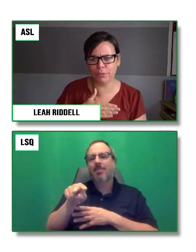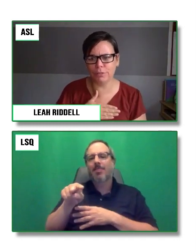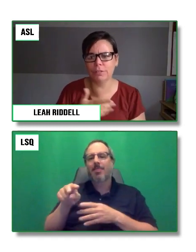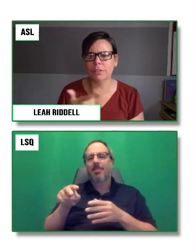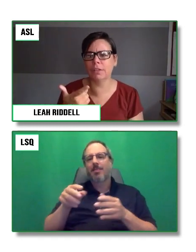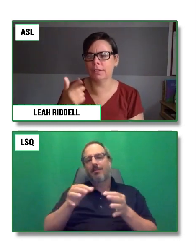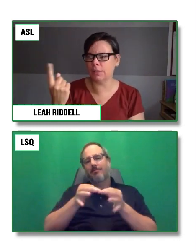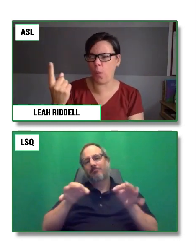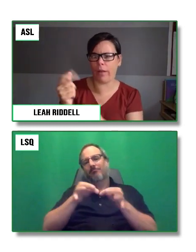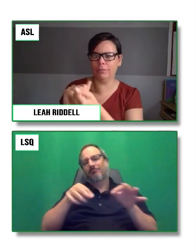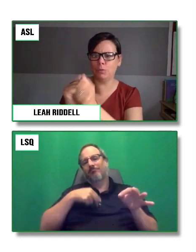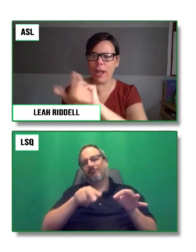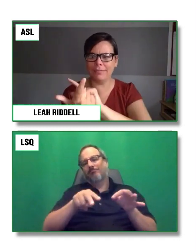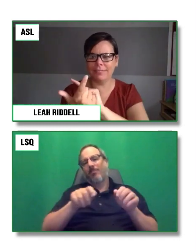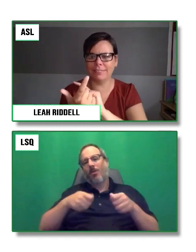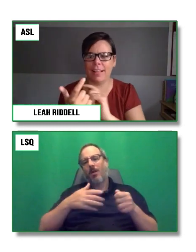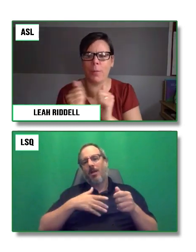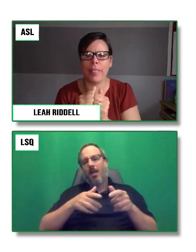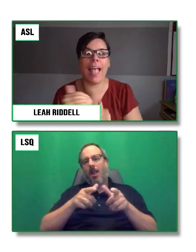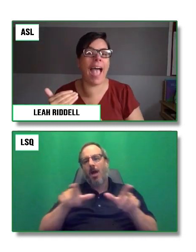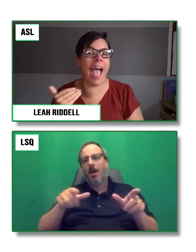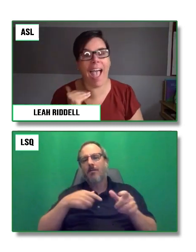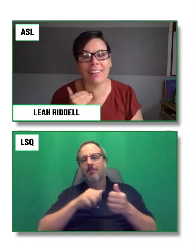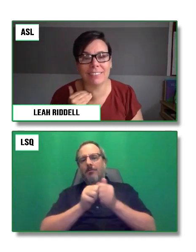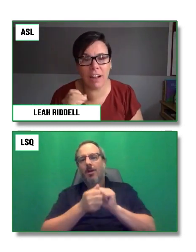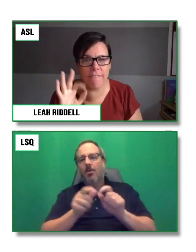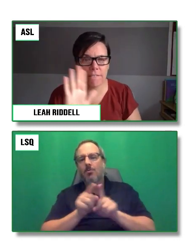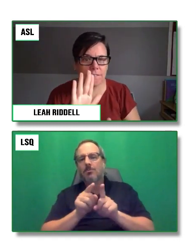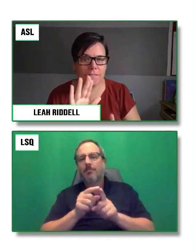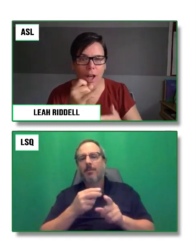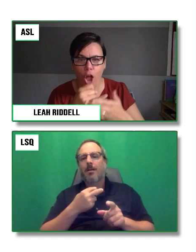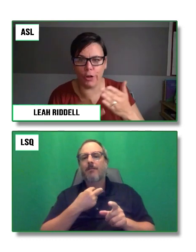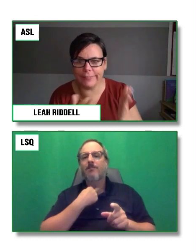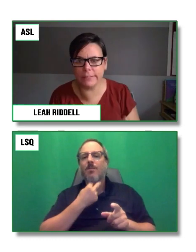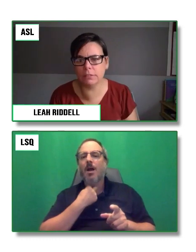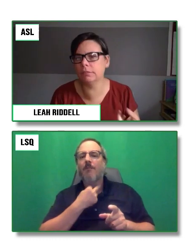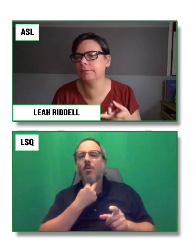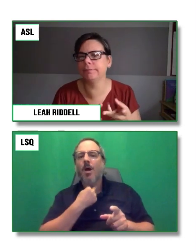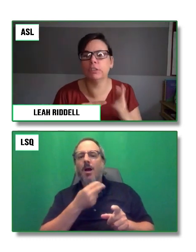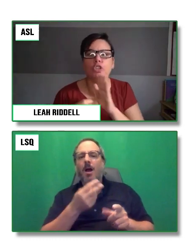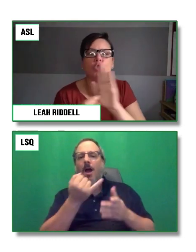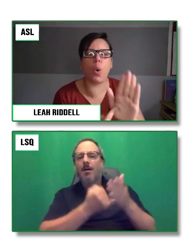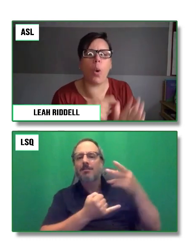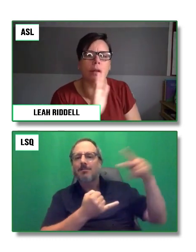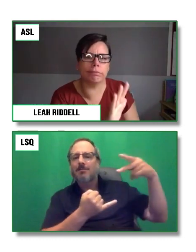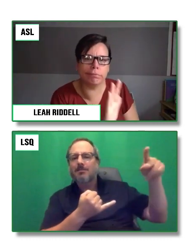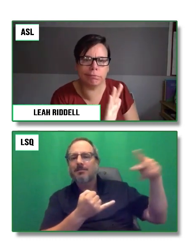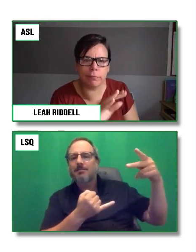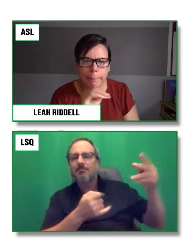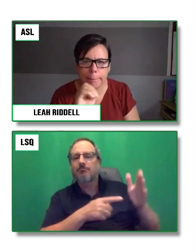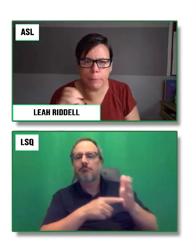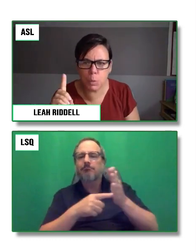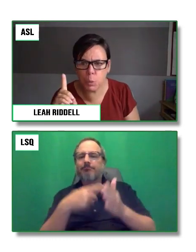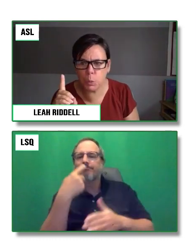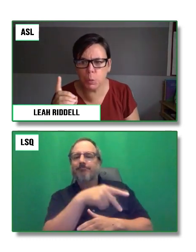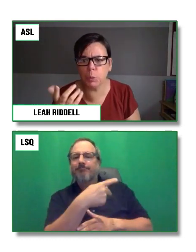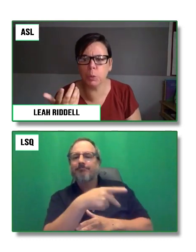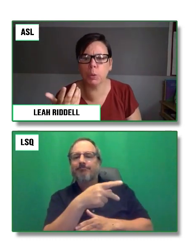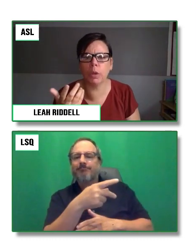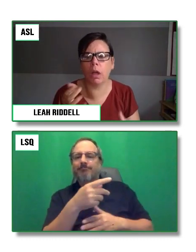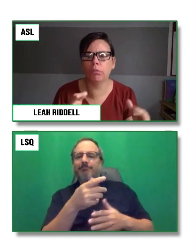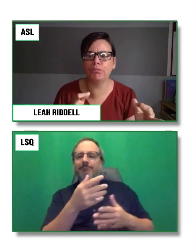lire, mais ce que je préfère, c'est utiliser ma langue maternelle pour que je puisse voir